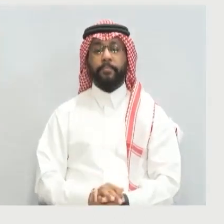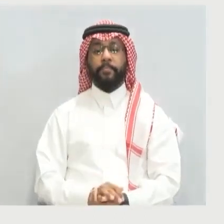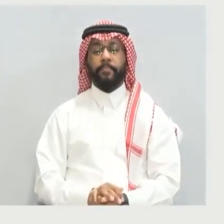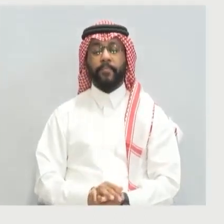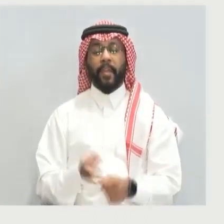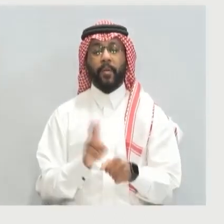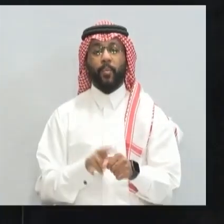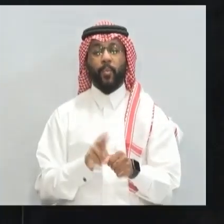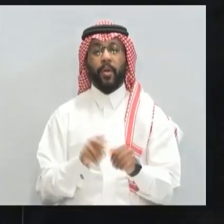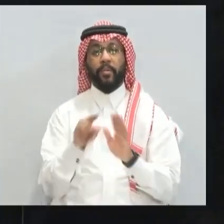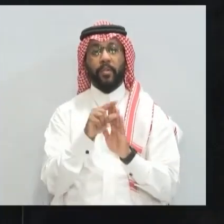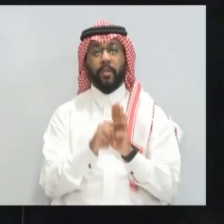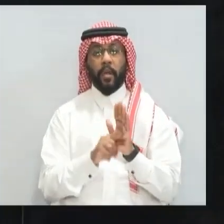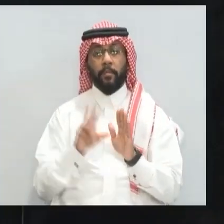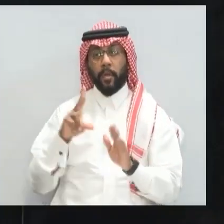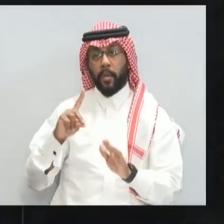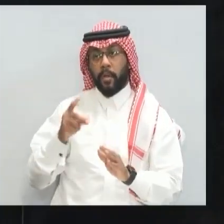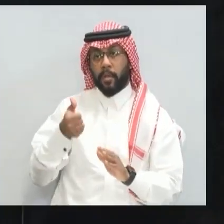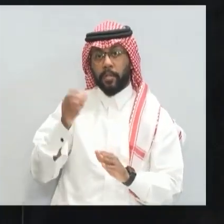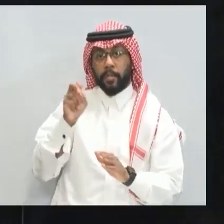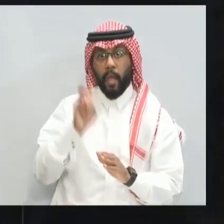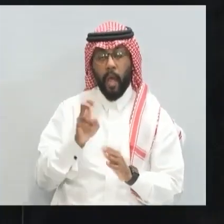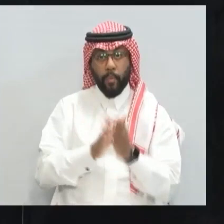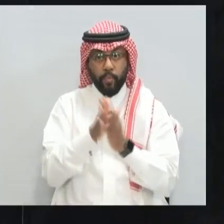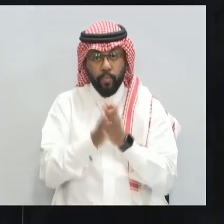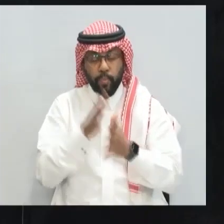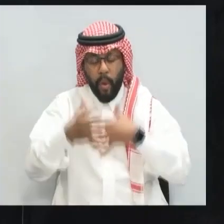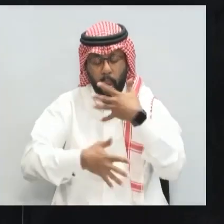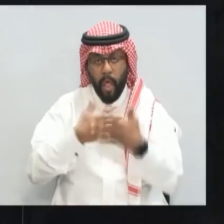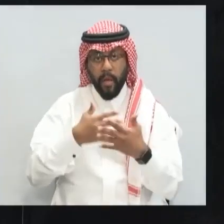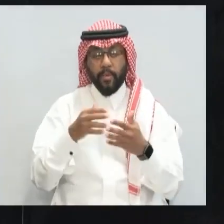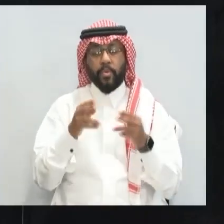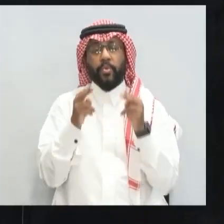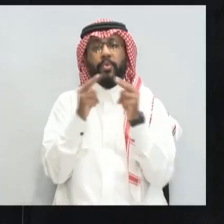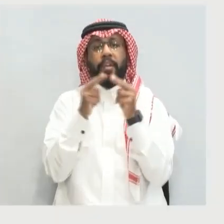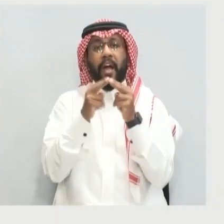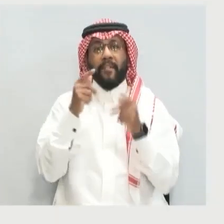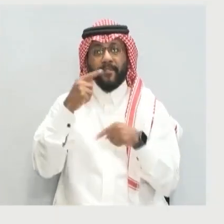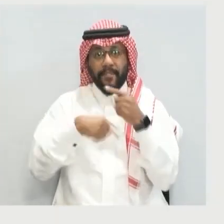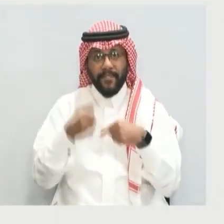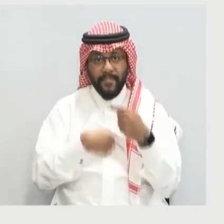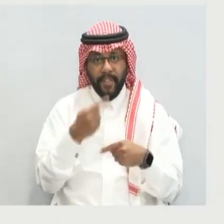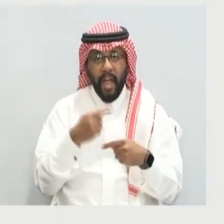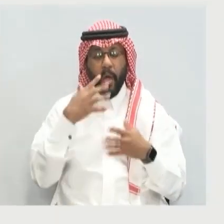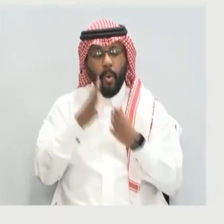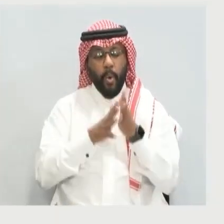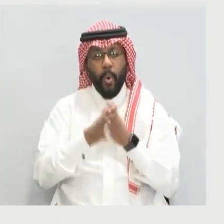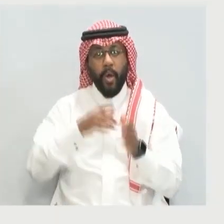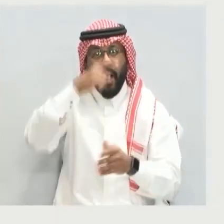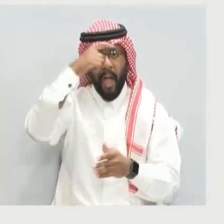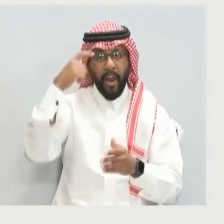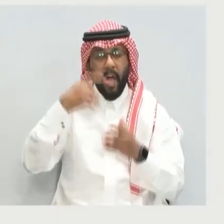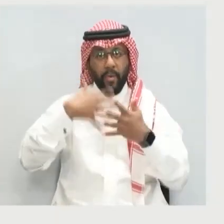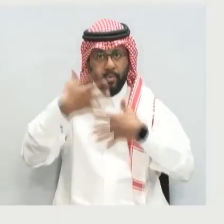مراجعه المفردات الطاقه هي القدره على بدل شغل او انتاج حراره طبعا تكون في صوره طاقه وضع او طاقه